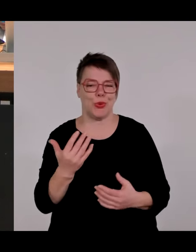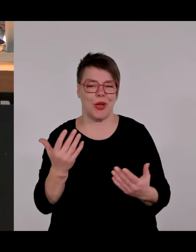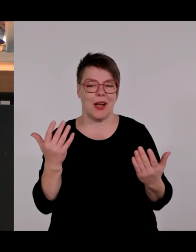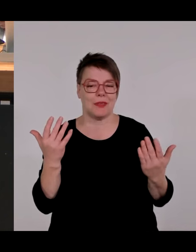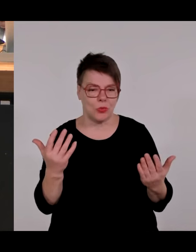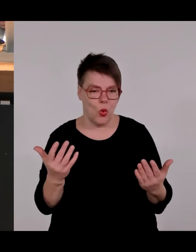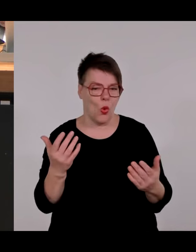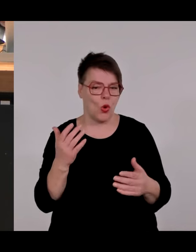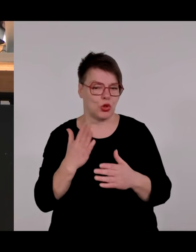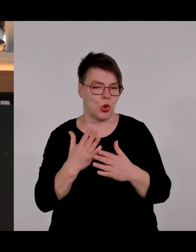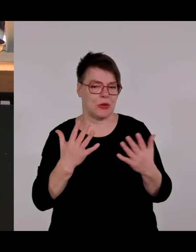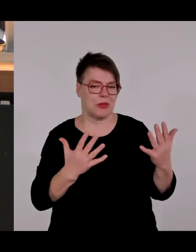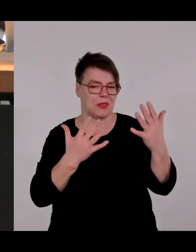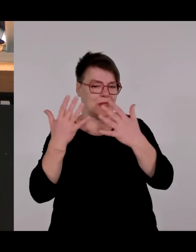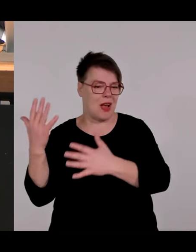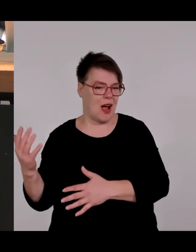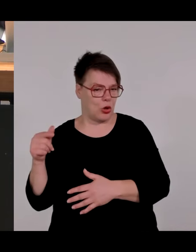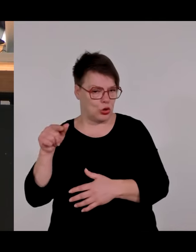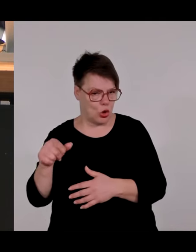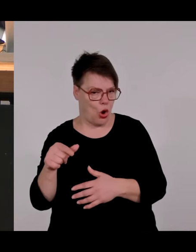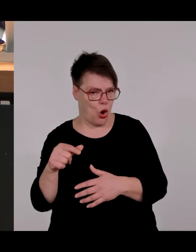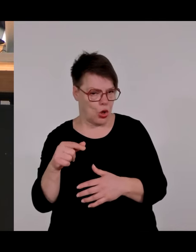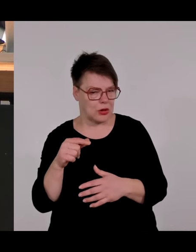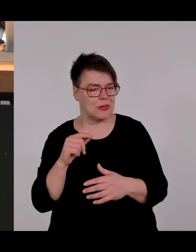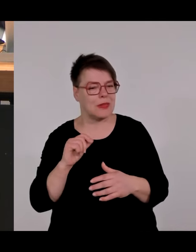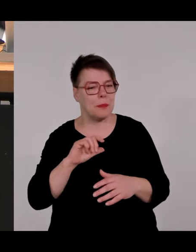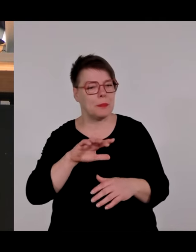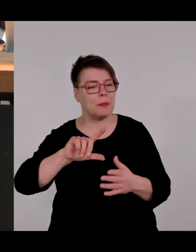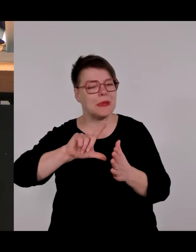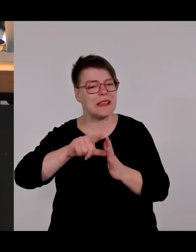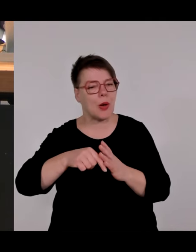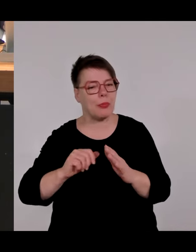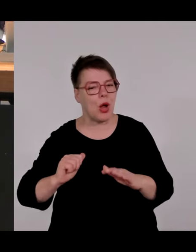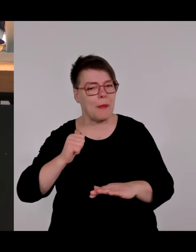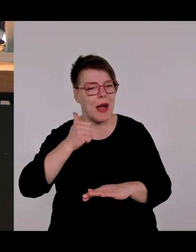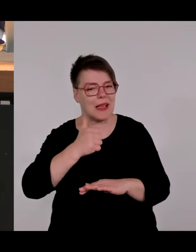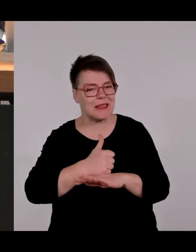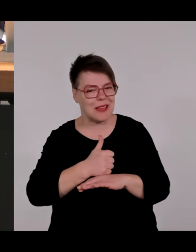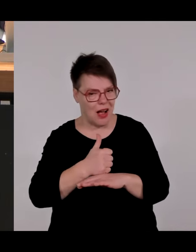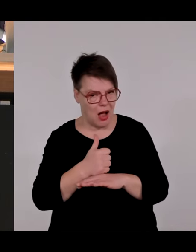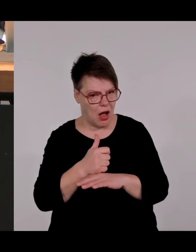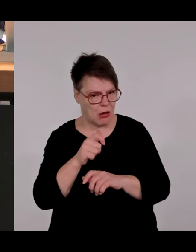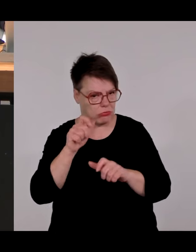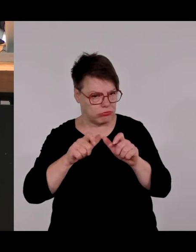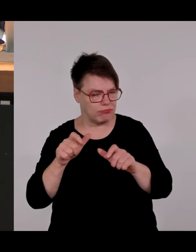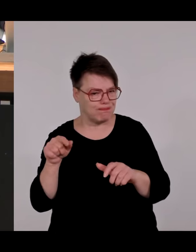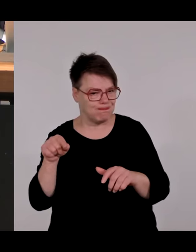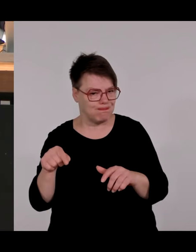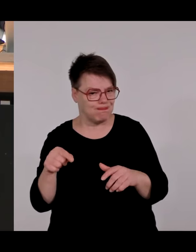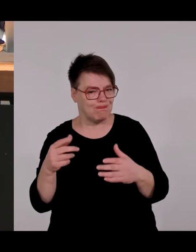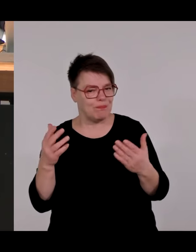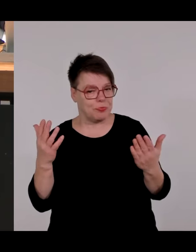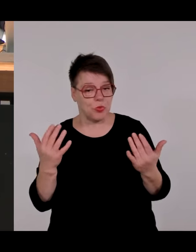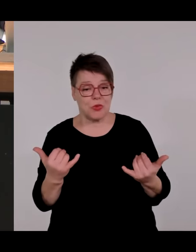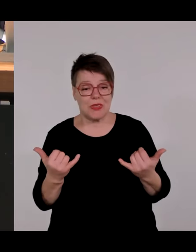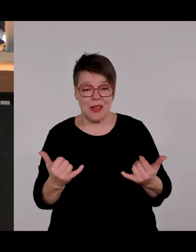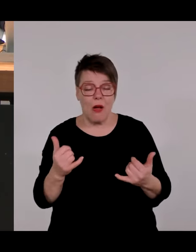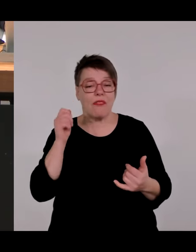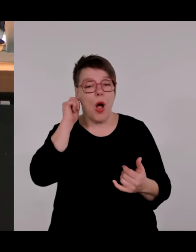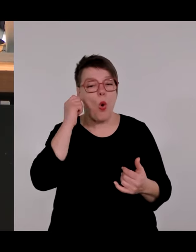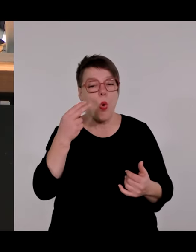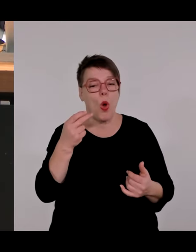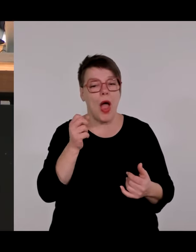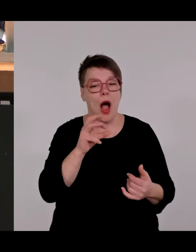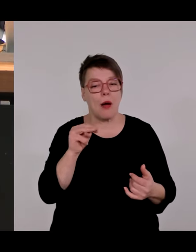in die Debatte eingeklinkt und möchte gerne jede Zusammenarbeit, jede Kooperation mit dem Senat in der Causa